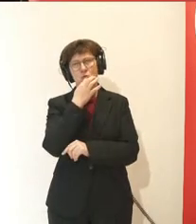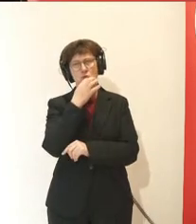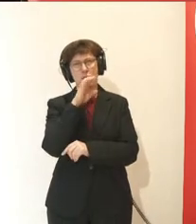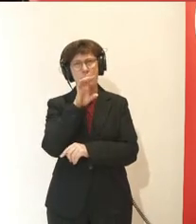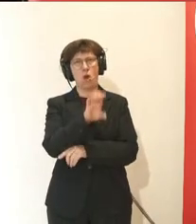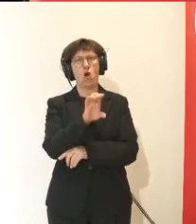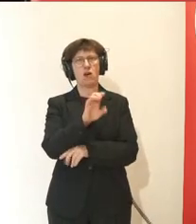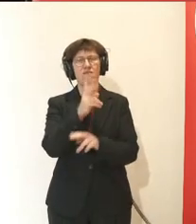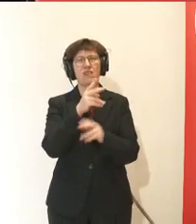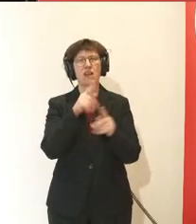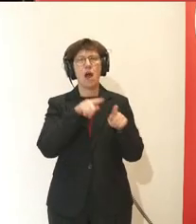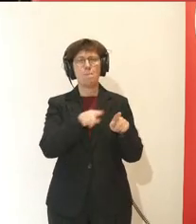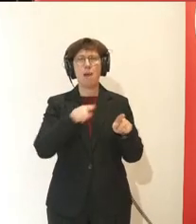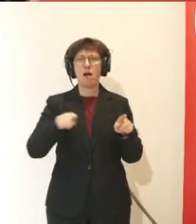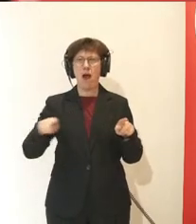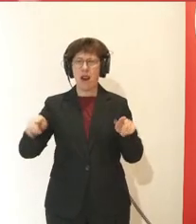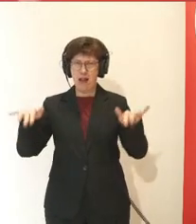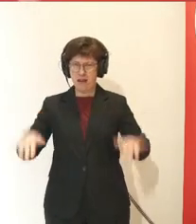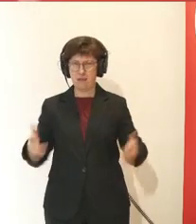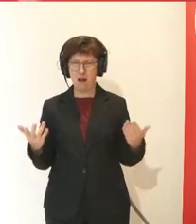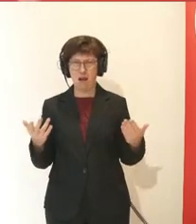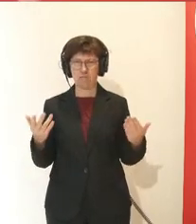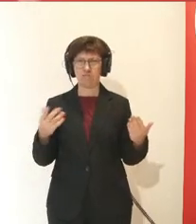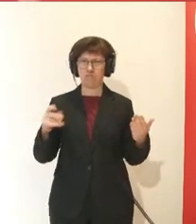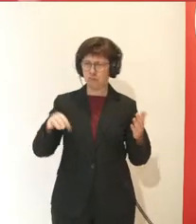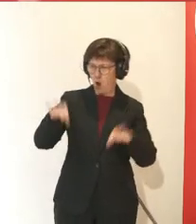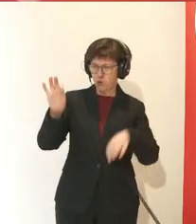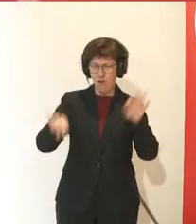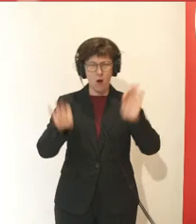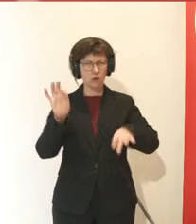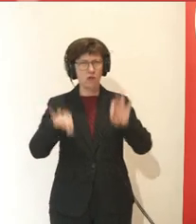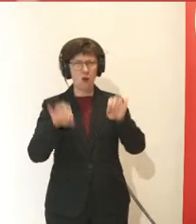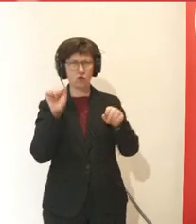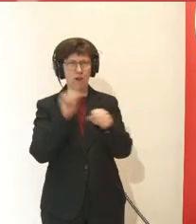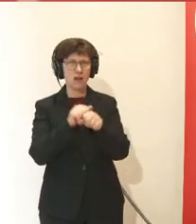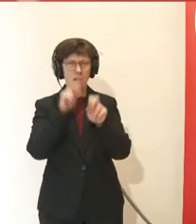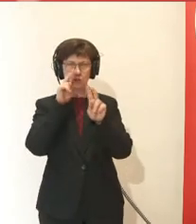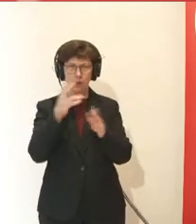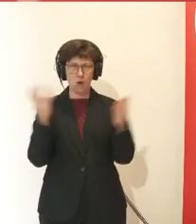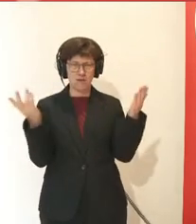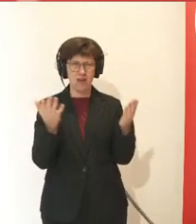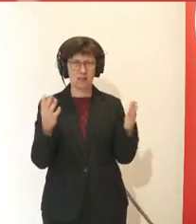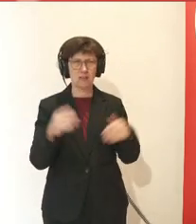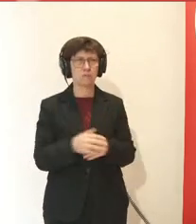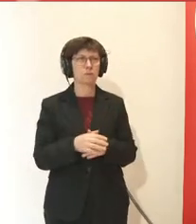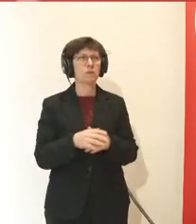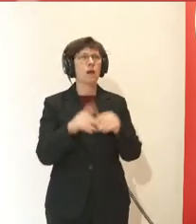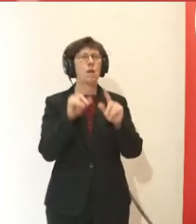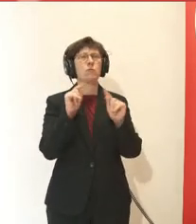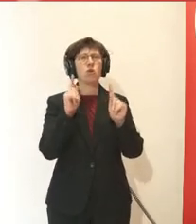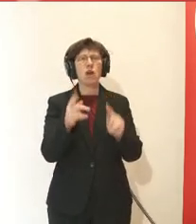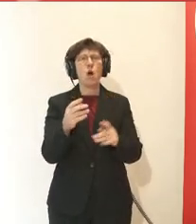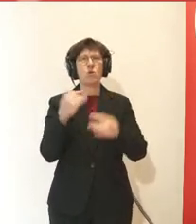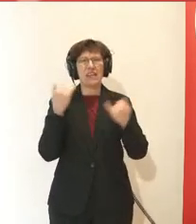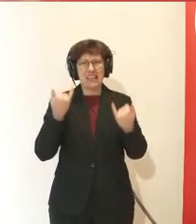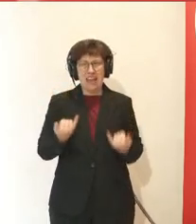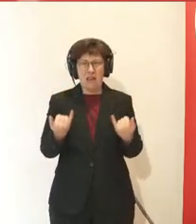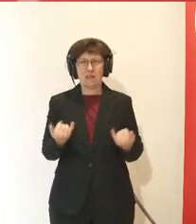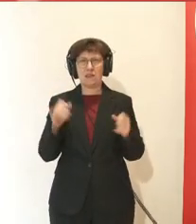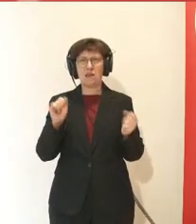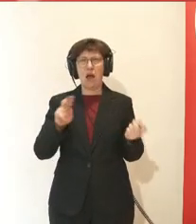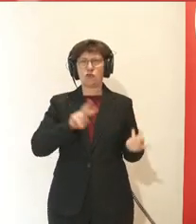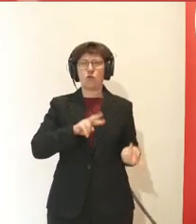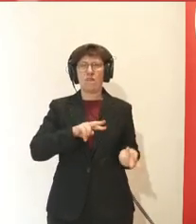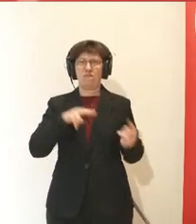wo ihr wieder parallelen sessions habt wo ihr euch auswählt in welche ihr rein schauen wollt das heißt auch ihr könnt jetzt schon